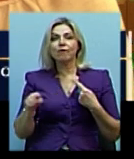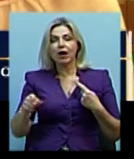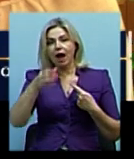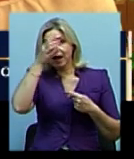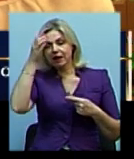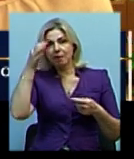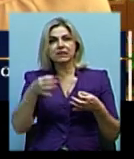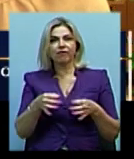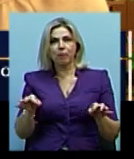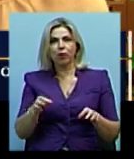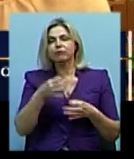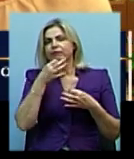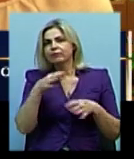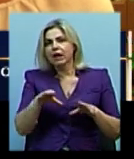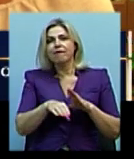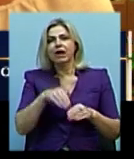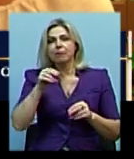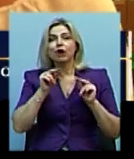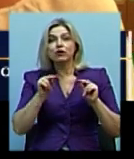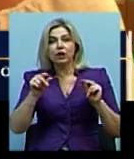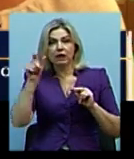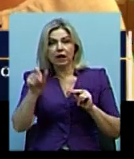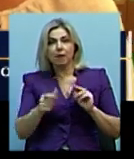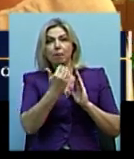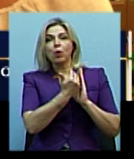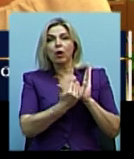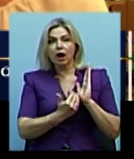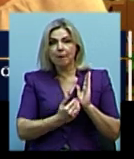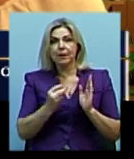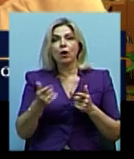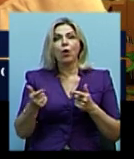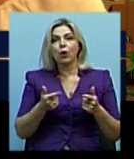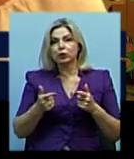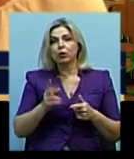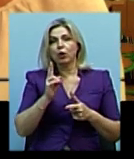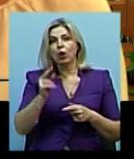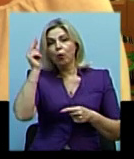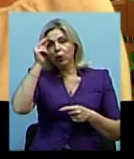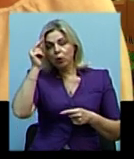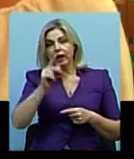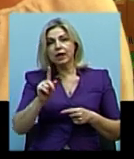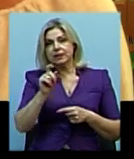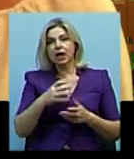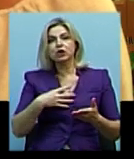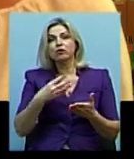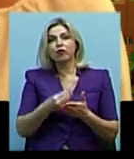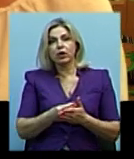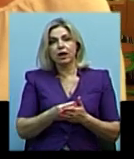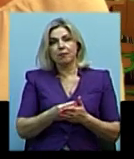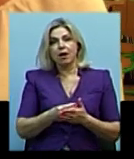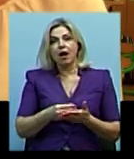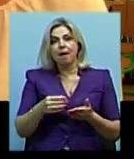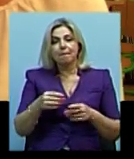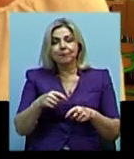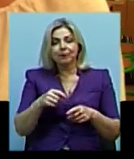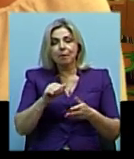свобода, вільний вибір вчителем програм, готовністю до уроків за власним методичним